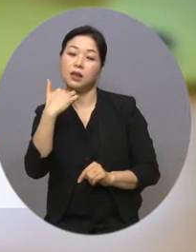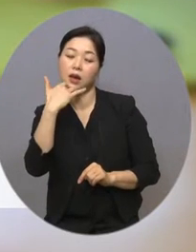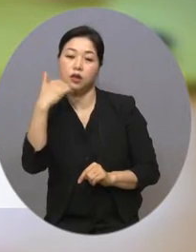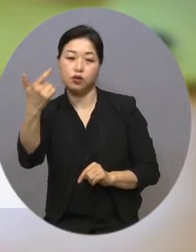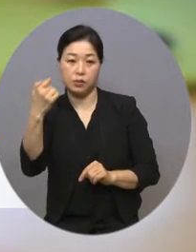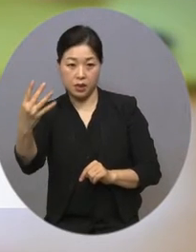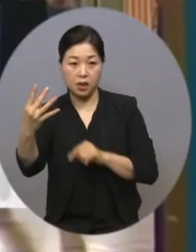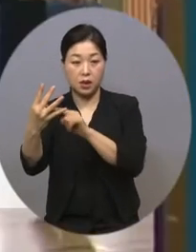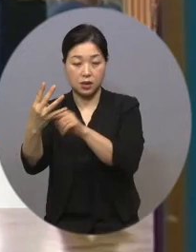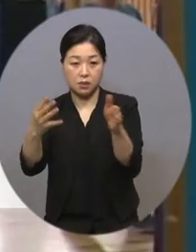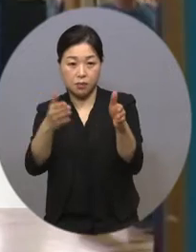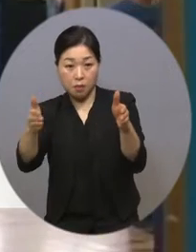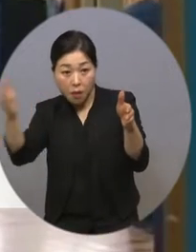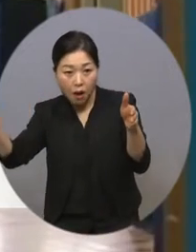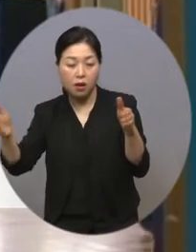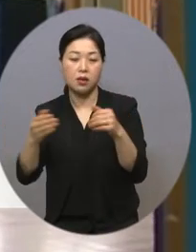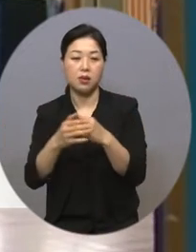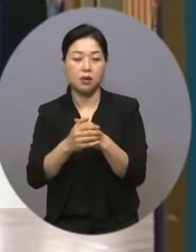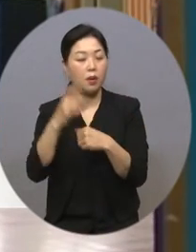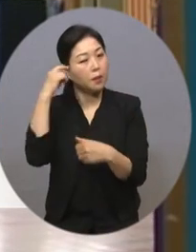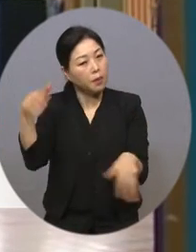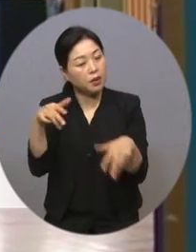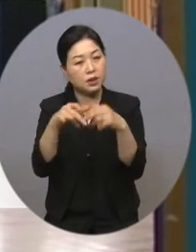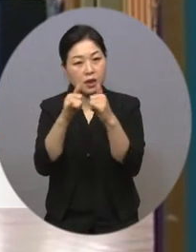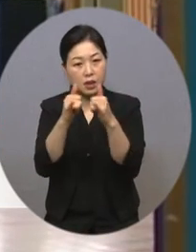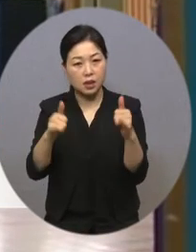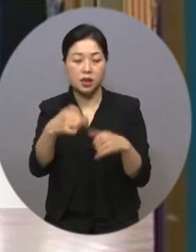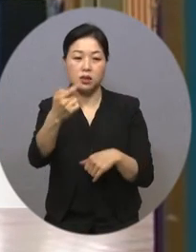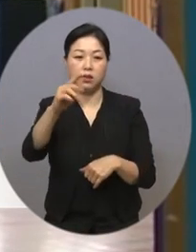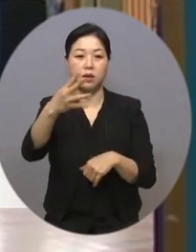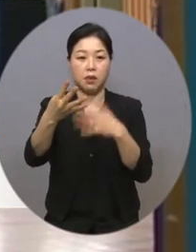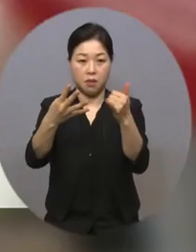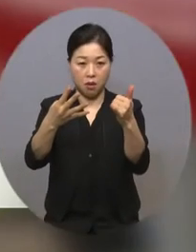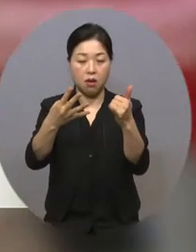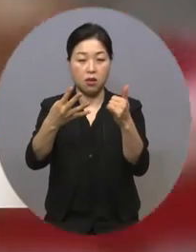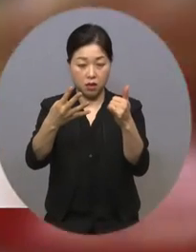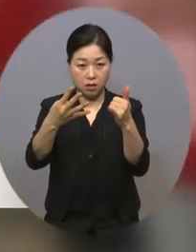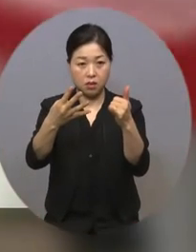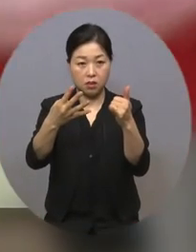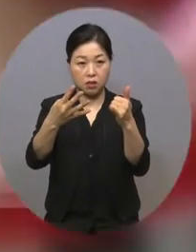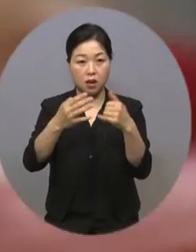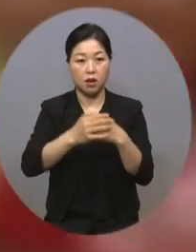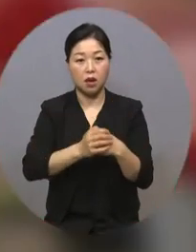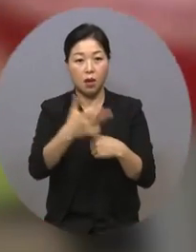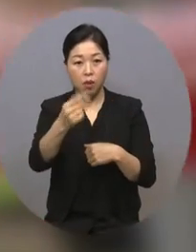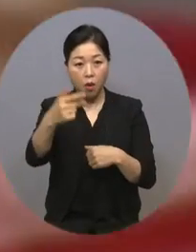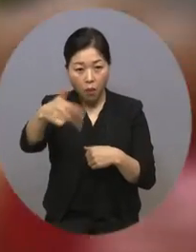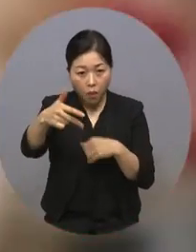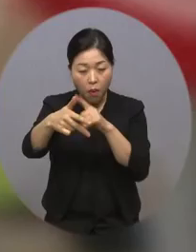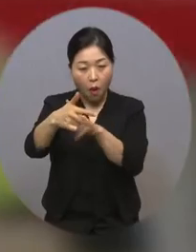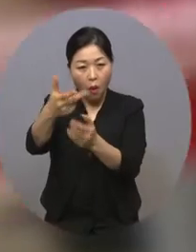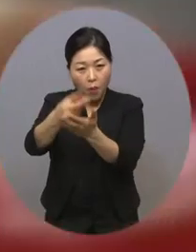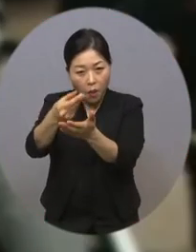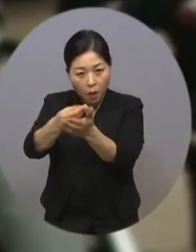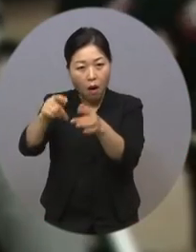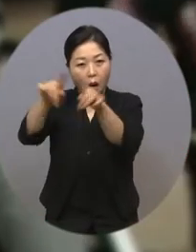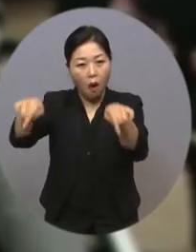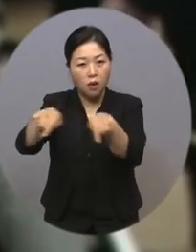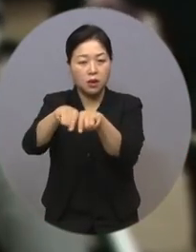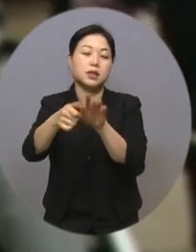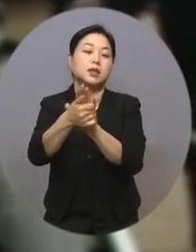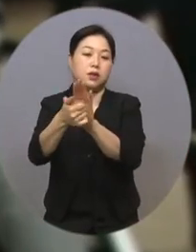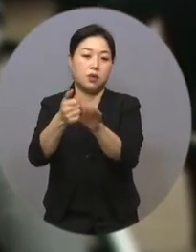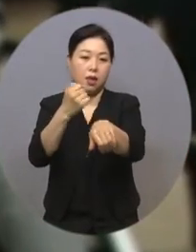내면 장애인 최대 1400명 까지 대 소변 흡수 용품을 지원할 방침입니다 신청대상은 대